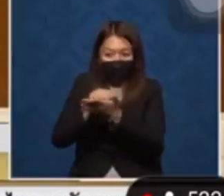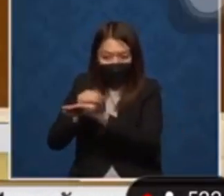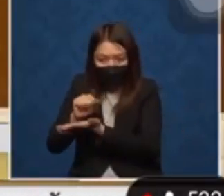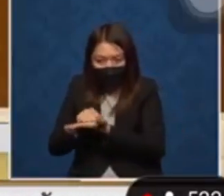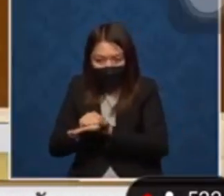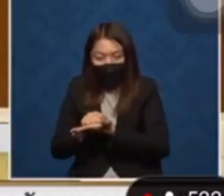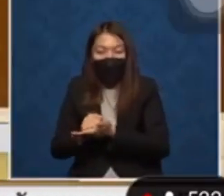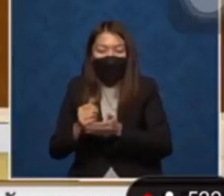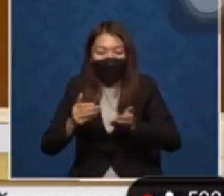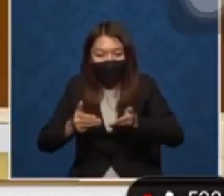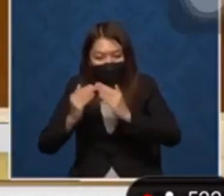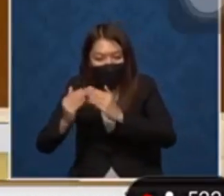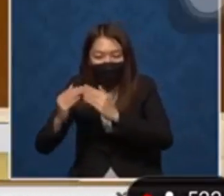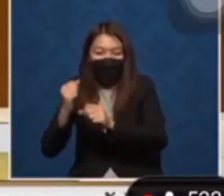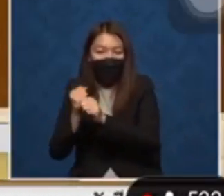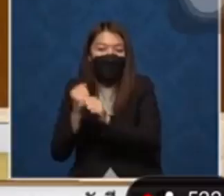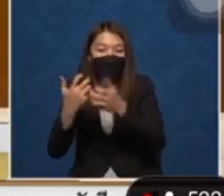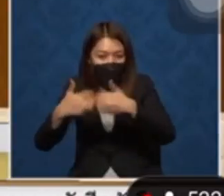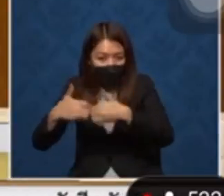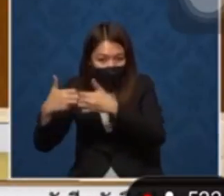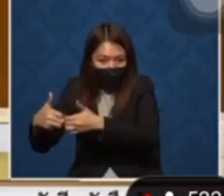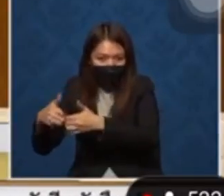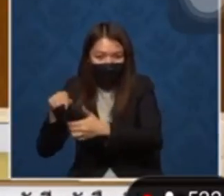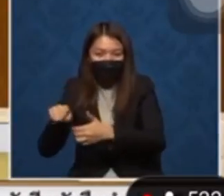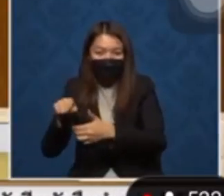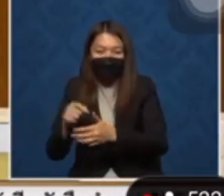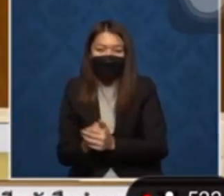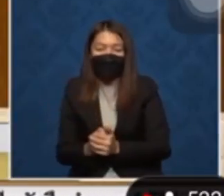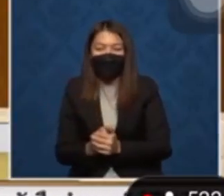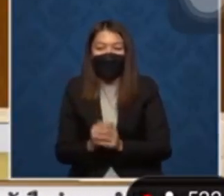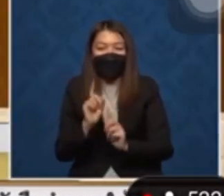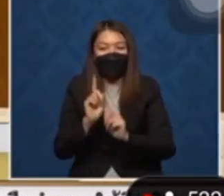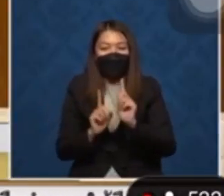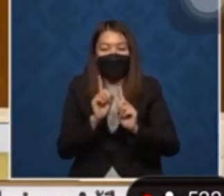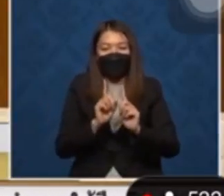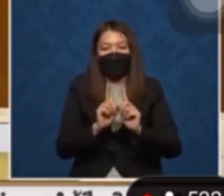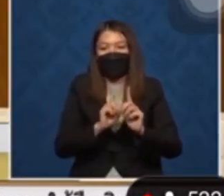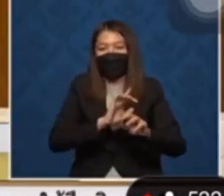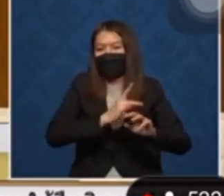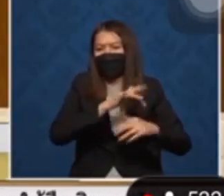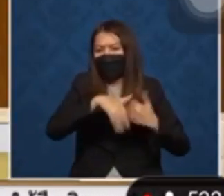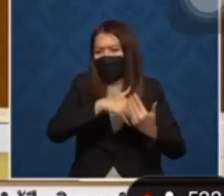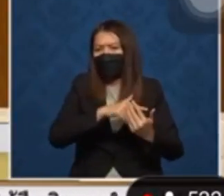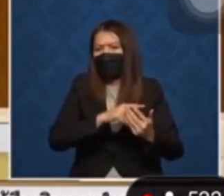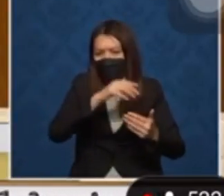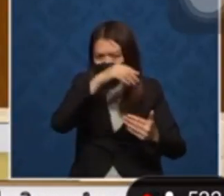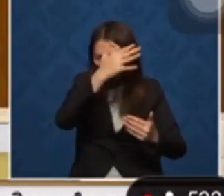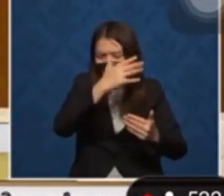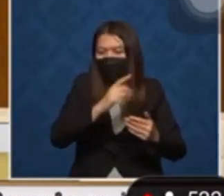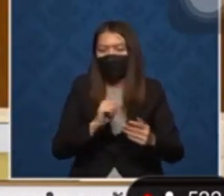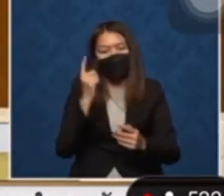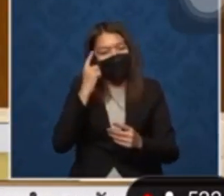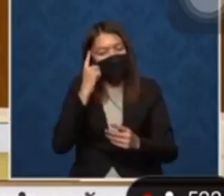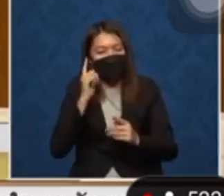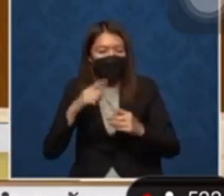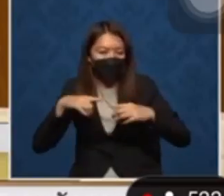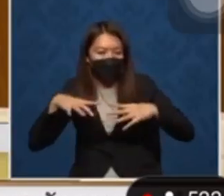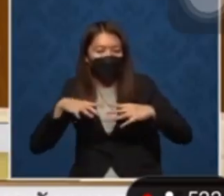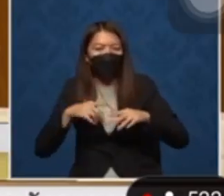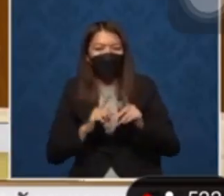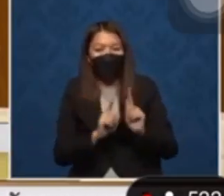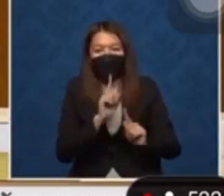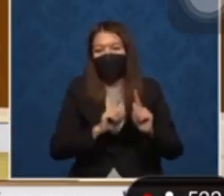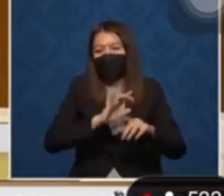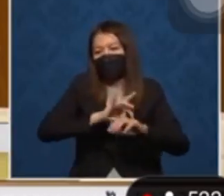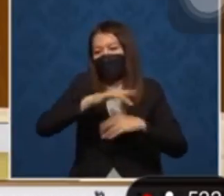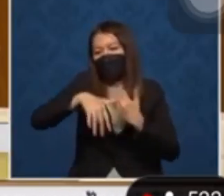ทบสิ่งแวดล้อมจะผ่านทั้งที่เจตนารมณ์ในการประเมินผลกระทบสิ่งแวดล้อมคือมุ่งหมายในการที่จะพิจารณาว่าพื้นที่นั้นเหมาะกับ